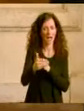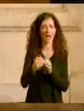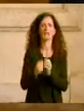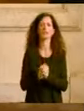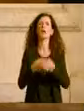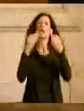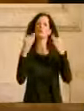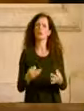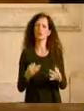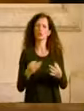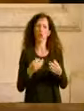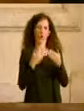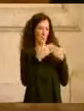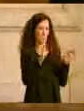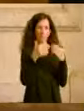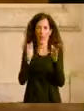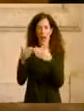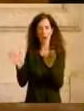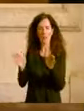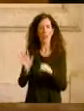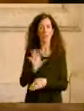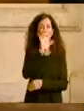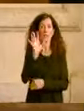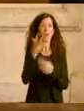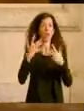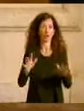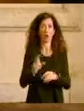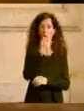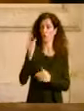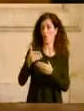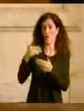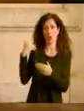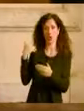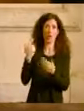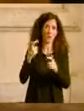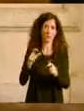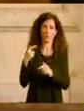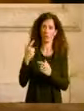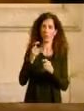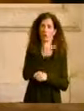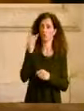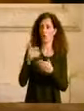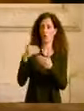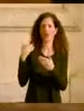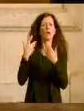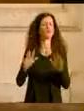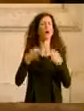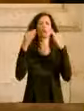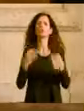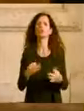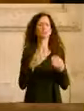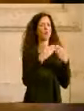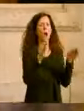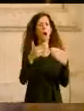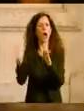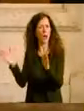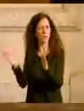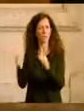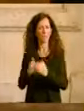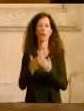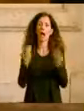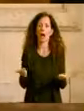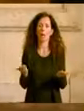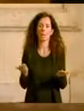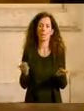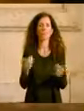realtà sembrano che siano state prese da giorni si parla ormai di decisioni già prese sulle riaperture. Allora le chiedo, su che dati